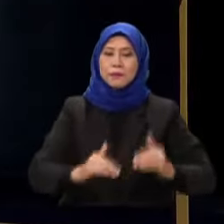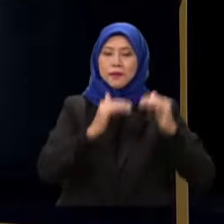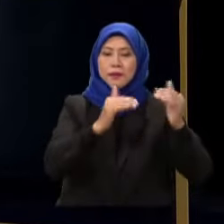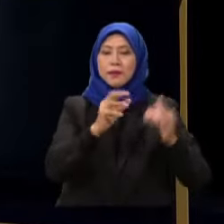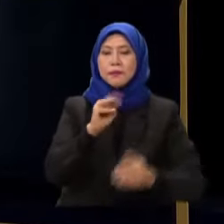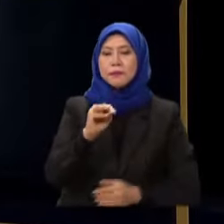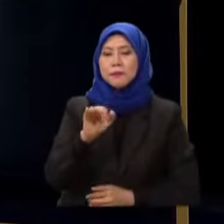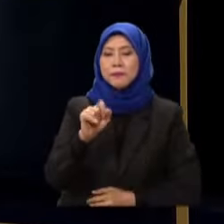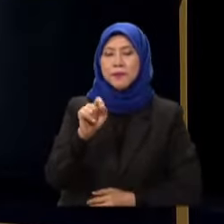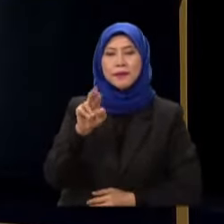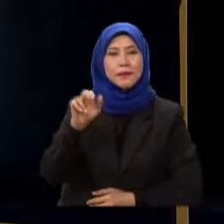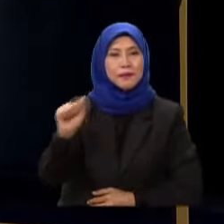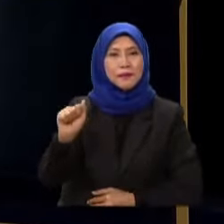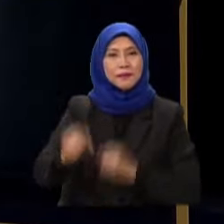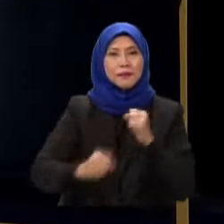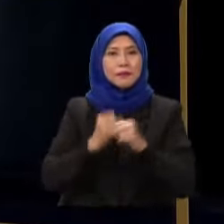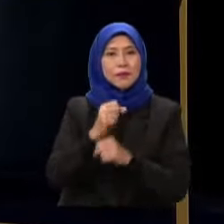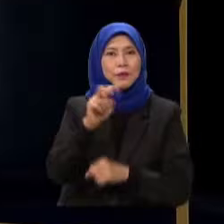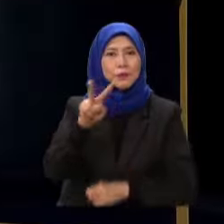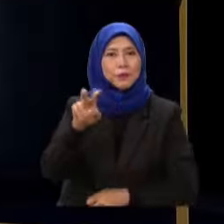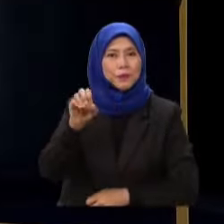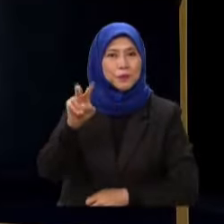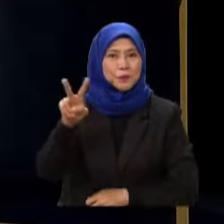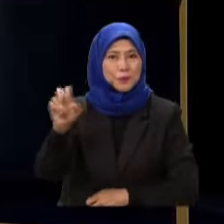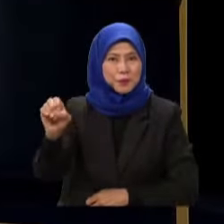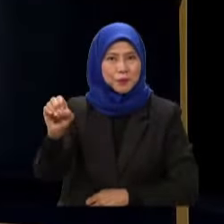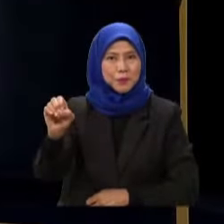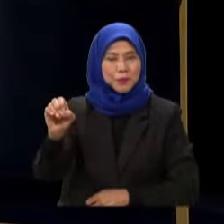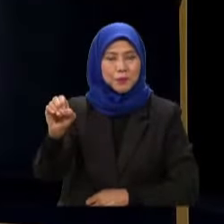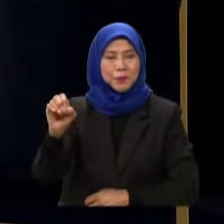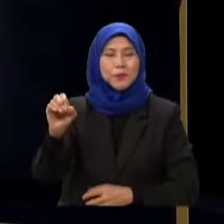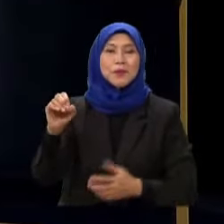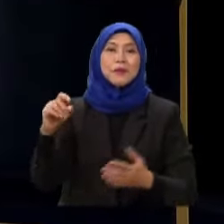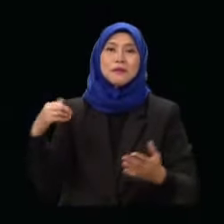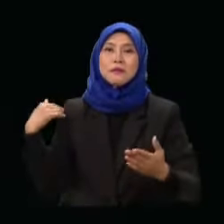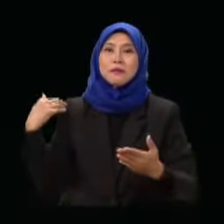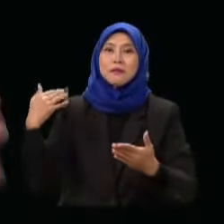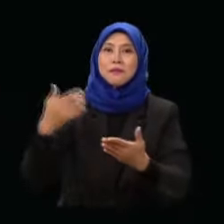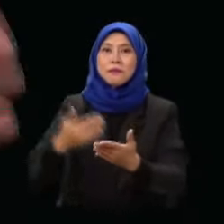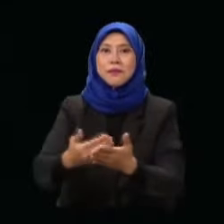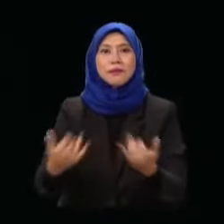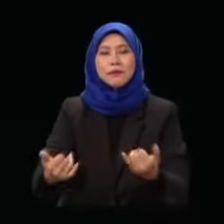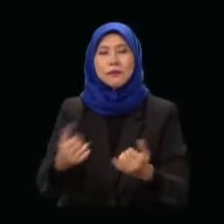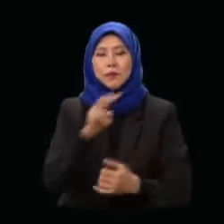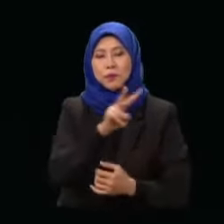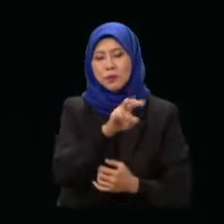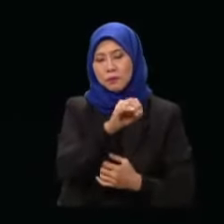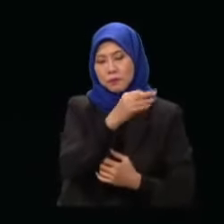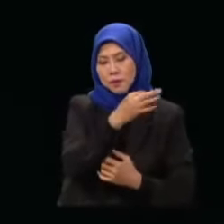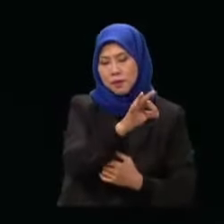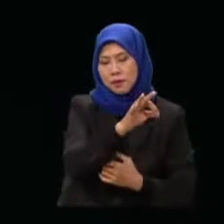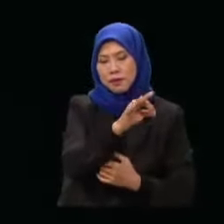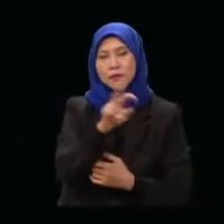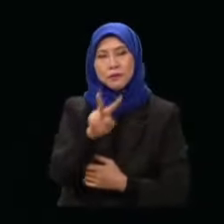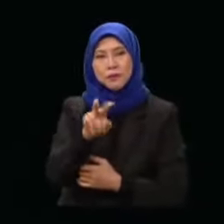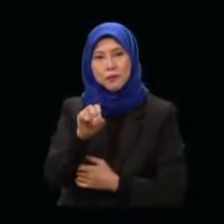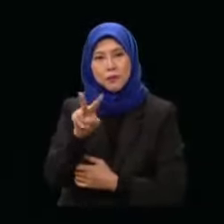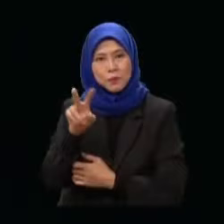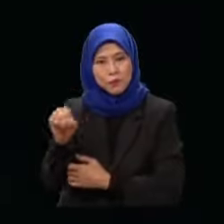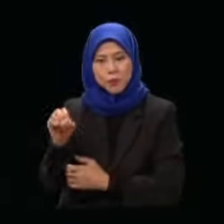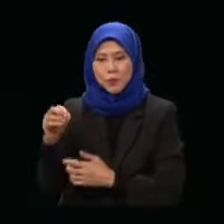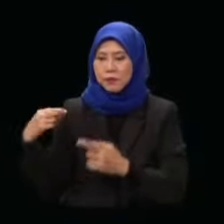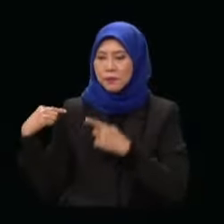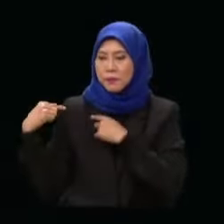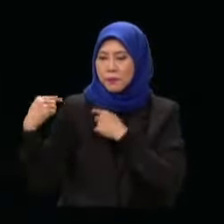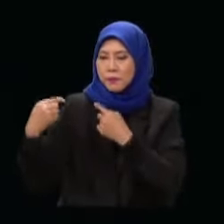Mitra pada tahun 2020 Me dan single eh dia sebelum telah 2011-2020 sehingga